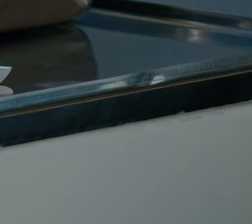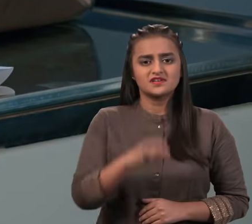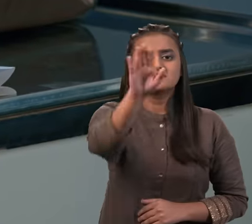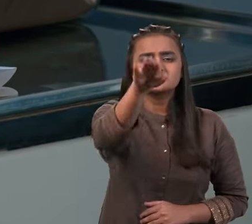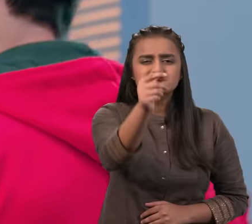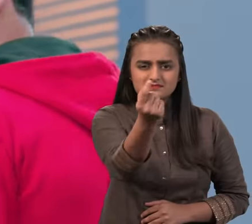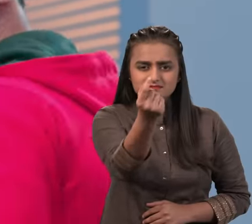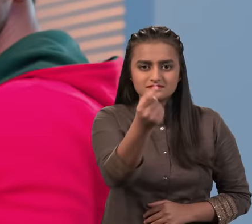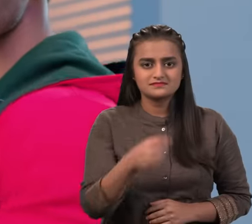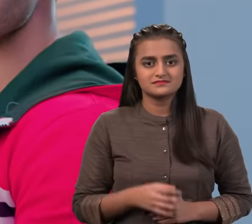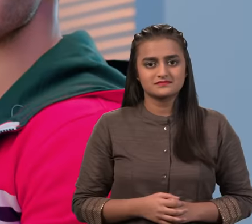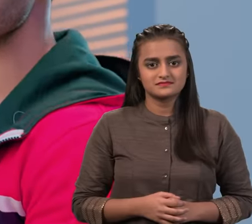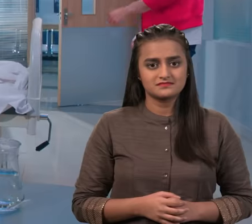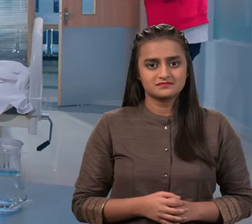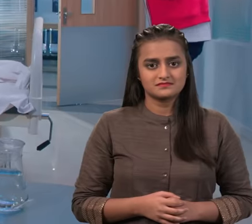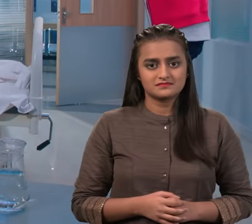एक्सक्यूज मी सर,